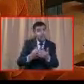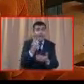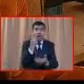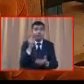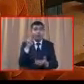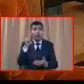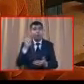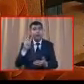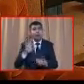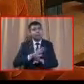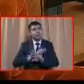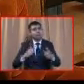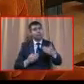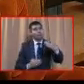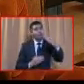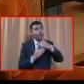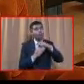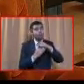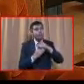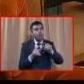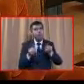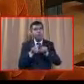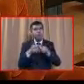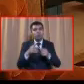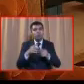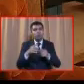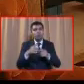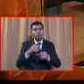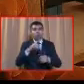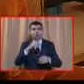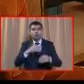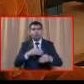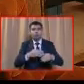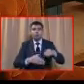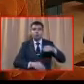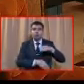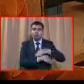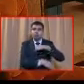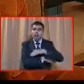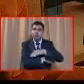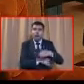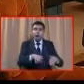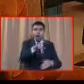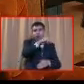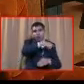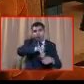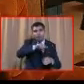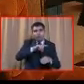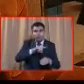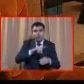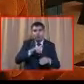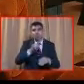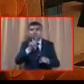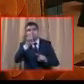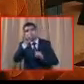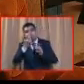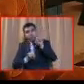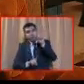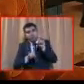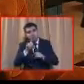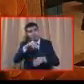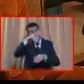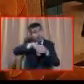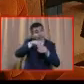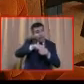الهامش كنوفيو، خاصة إلا كان شي جامعة اللي لم تستفيد سابقا كنحاولوا نوفيو. إذا لم تكن هناك إمكانيات كنتفقوا نديروها في أولويات